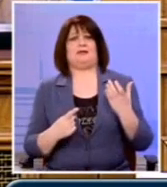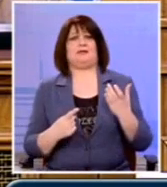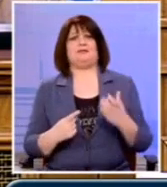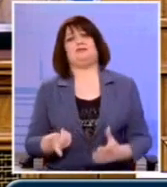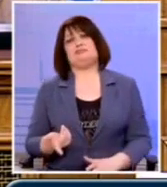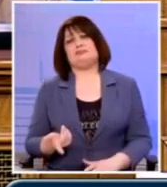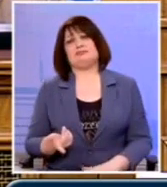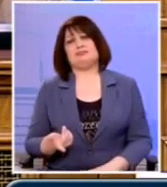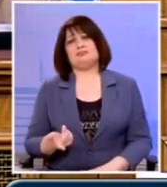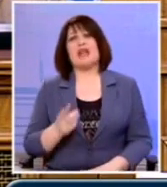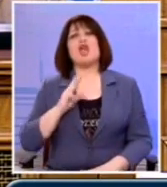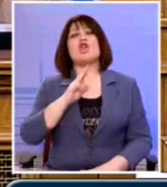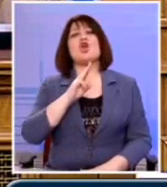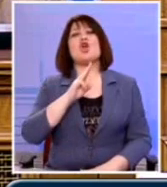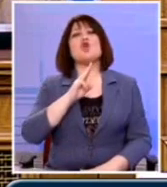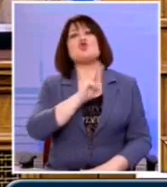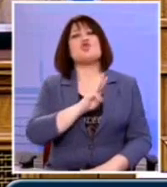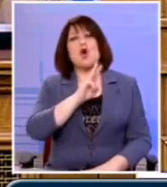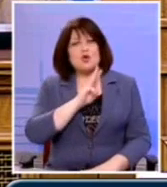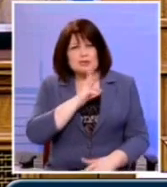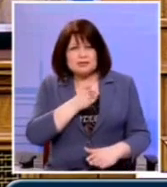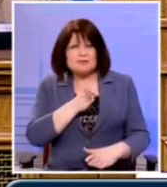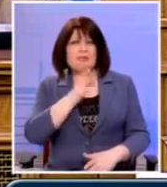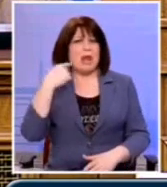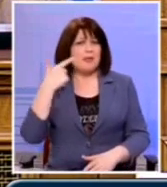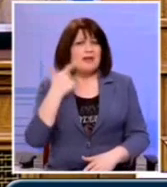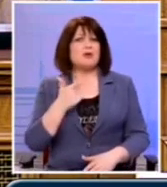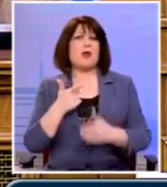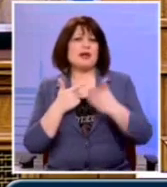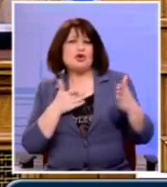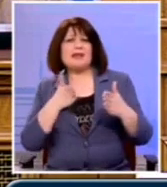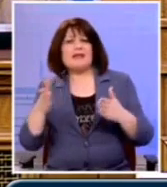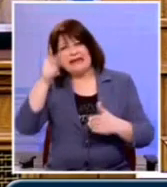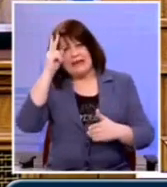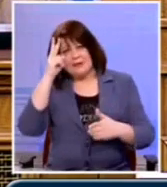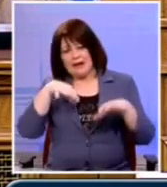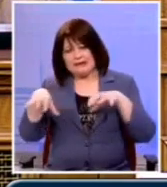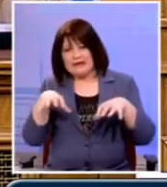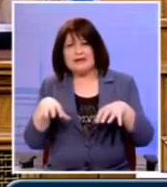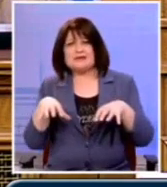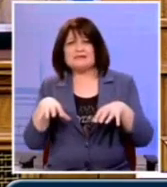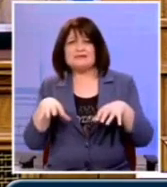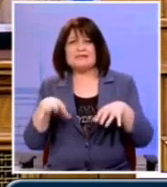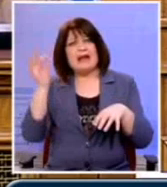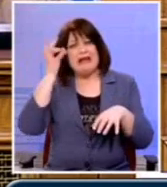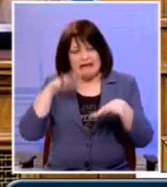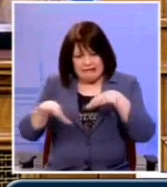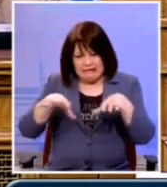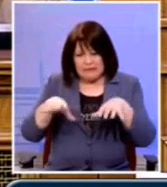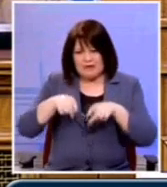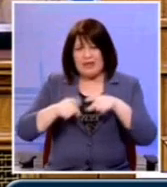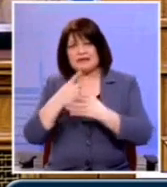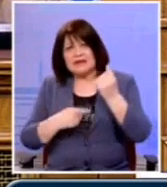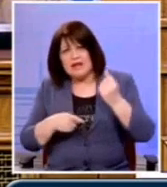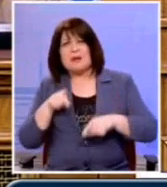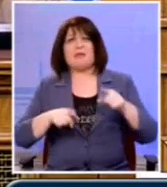με την περιοχή του Λονδίνου, η Ανατολική Γερμανία σε σχέση με τη Δυτική Γερμανία, περιοχές της Γαλλίας σε σχέση με